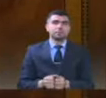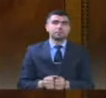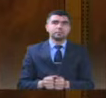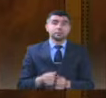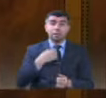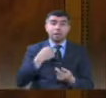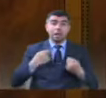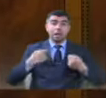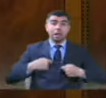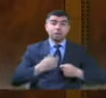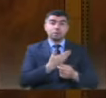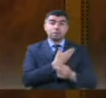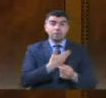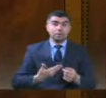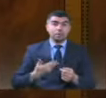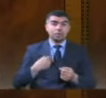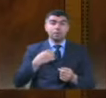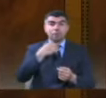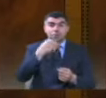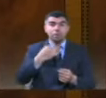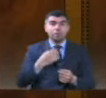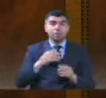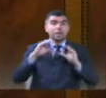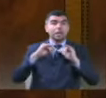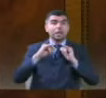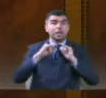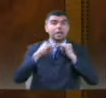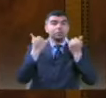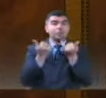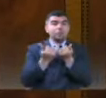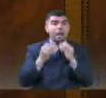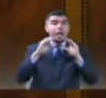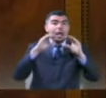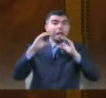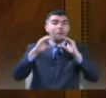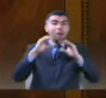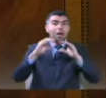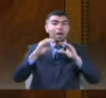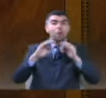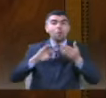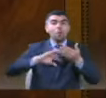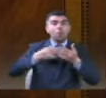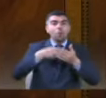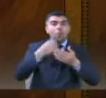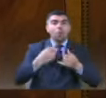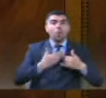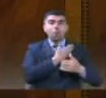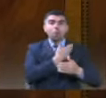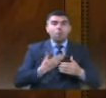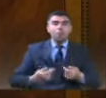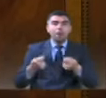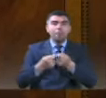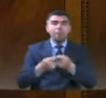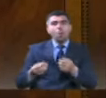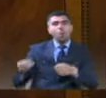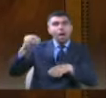سيد رئيس الحكومة، لقد تبين من خلال جلسات مع الفرقاء أن حكومتكم لن تأتي بأجوبة شافية